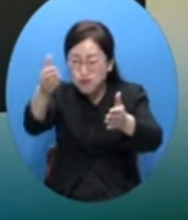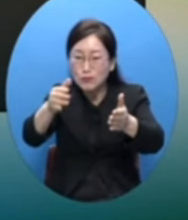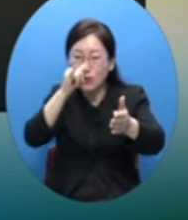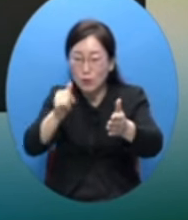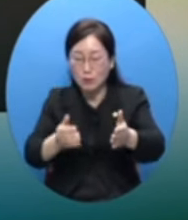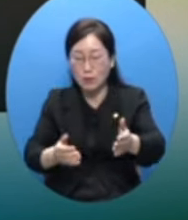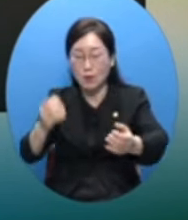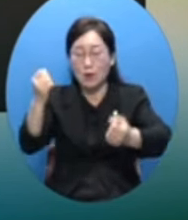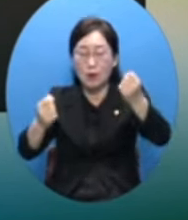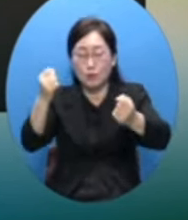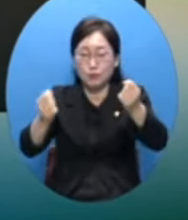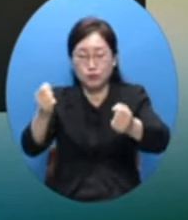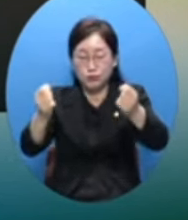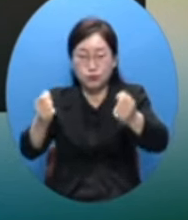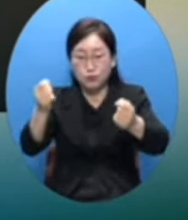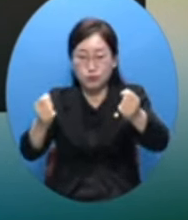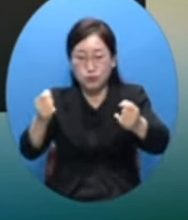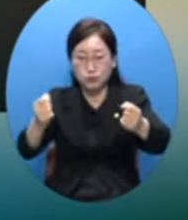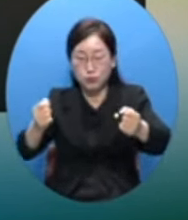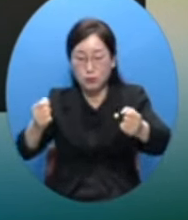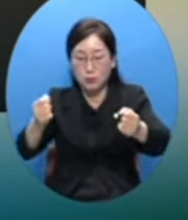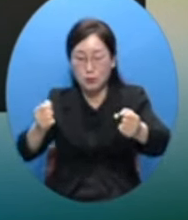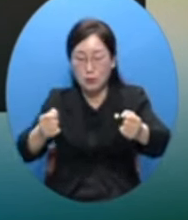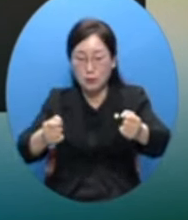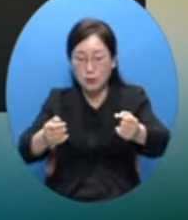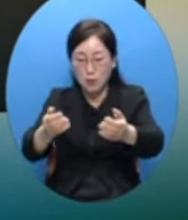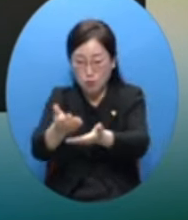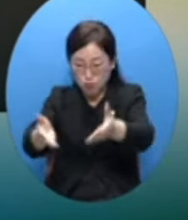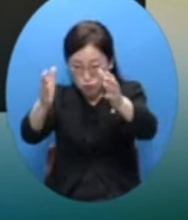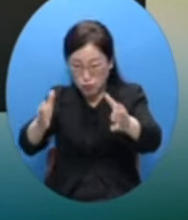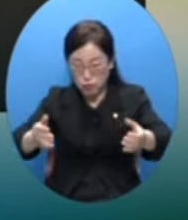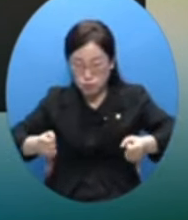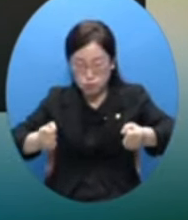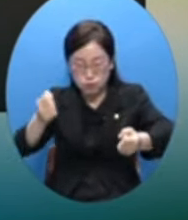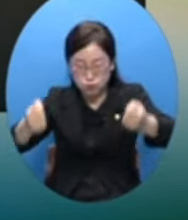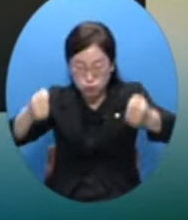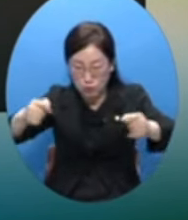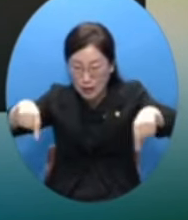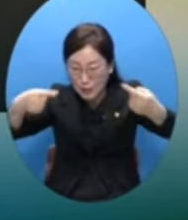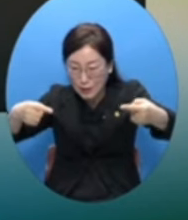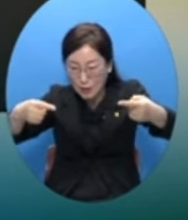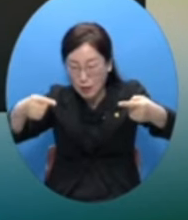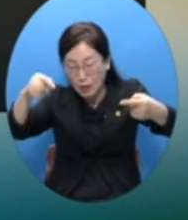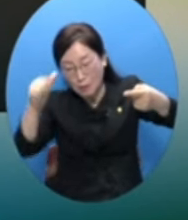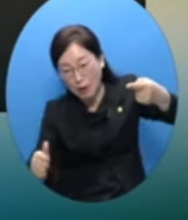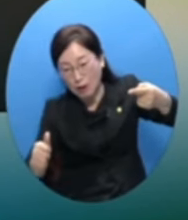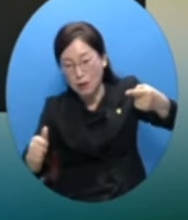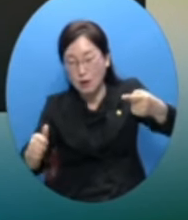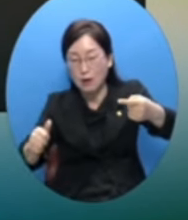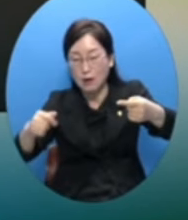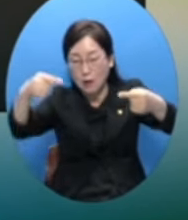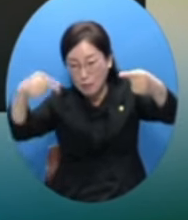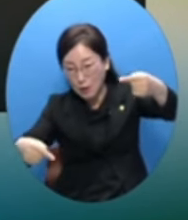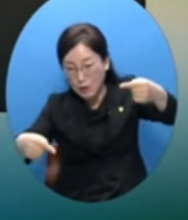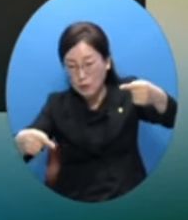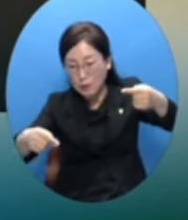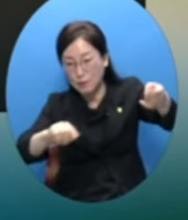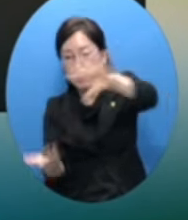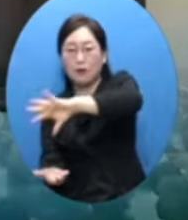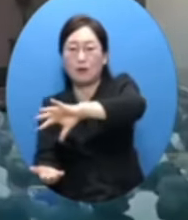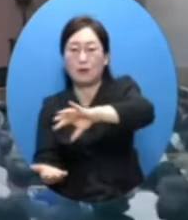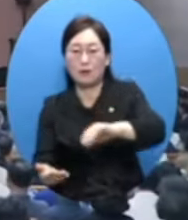권선교사가 부부가 탄 자동차가 이 포도에 빠져갖고 타이어 두 개가 터지면서 차가 뒤집어진 것입니다.